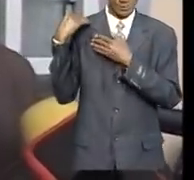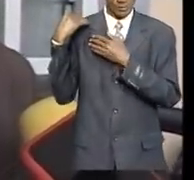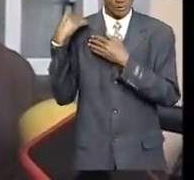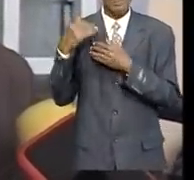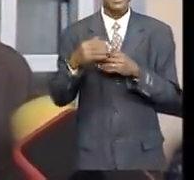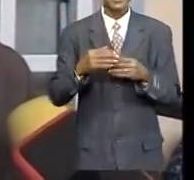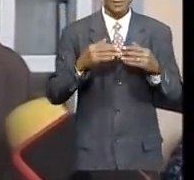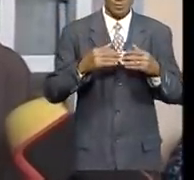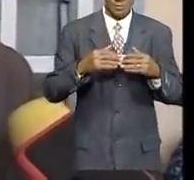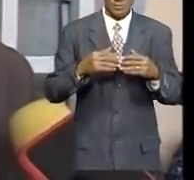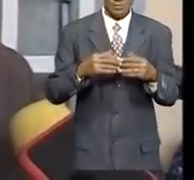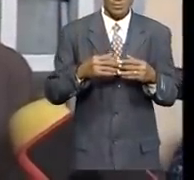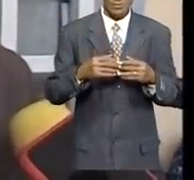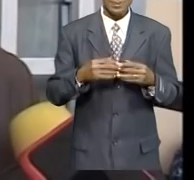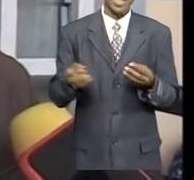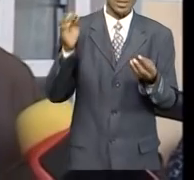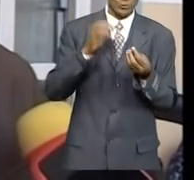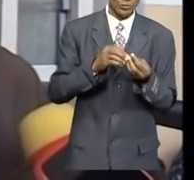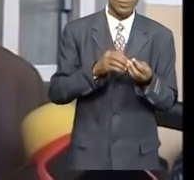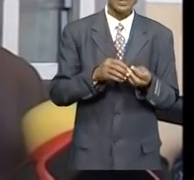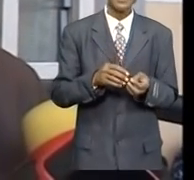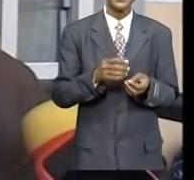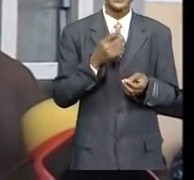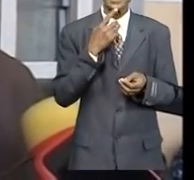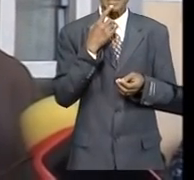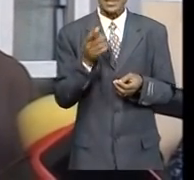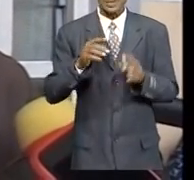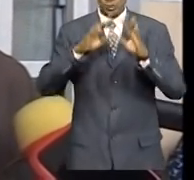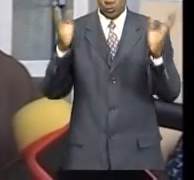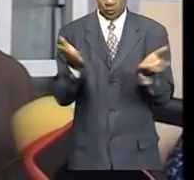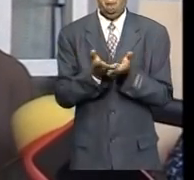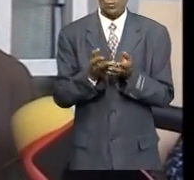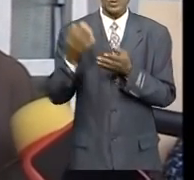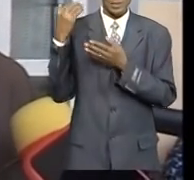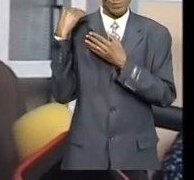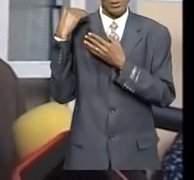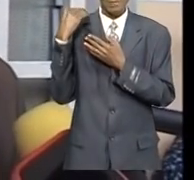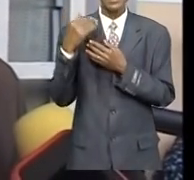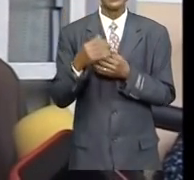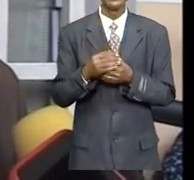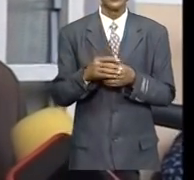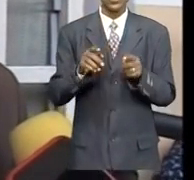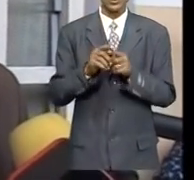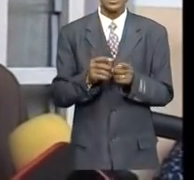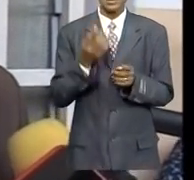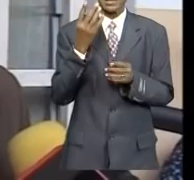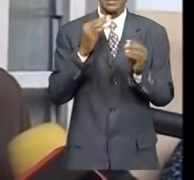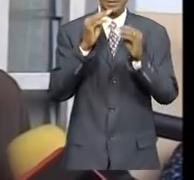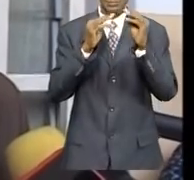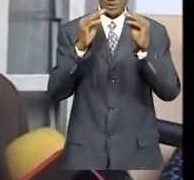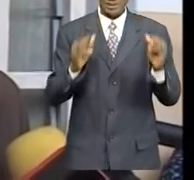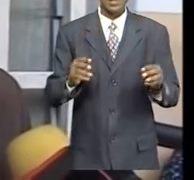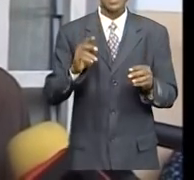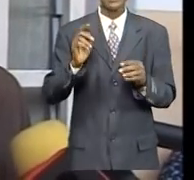à l'ensemble des acteurs au niveau provincial de s'impliquer dans la mise en œuvre de la stratégie. Que chaque province puisse faire la